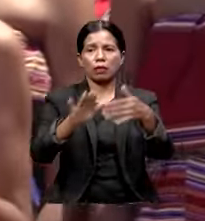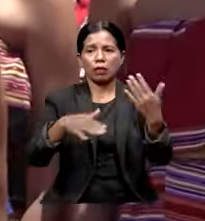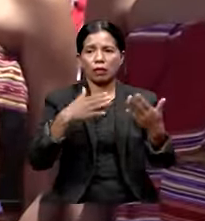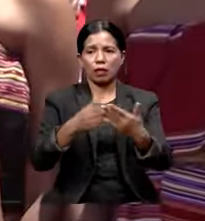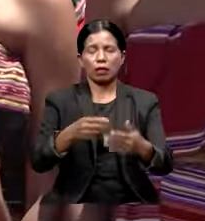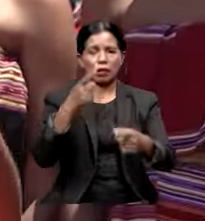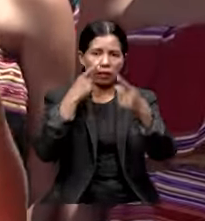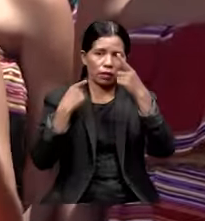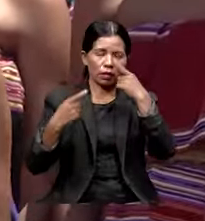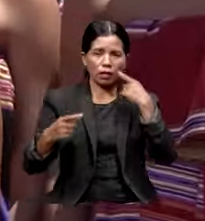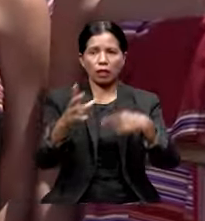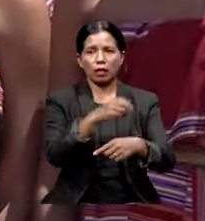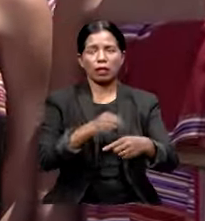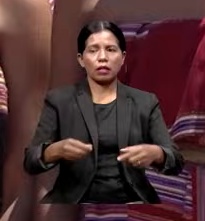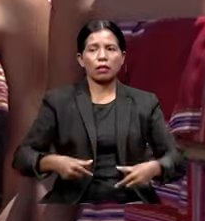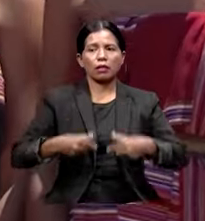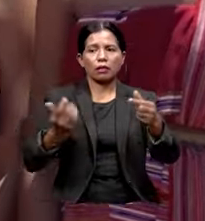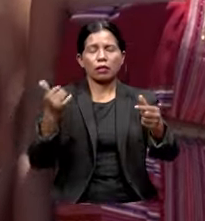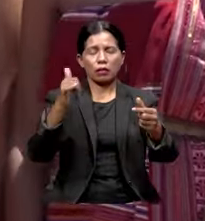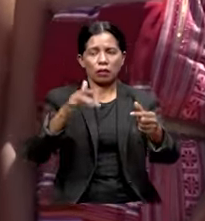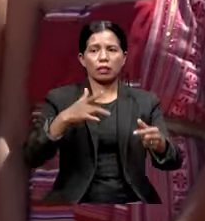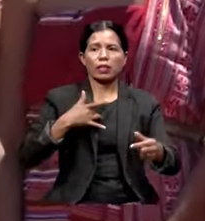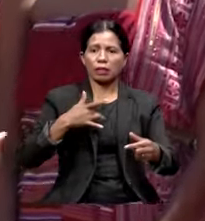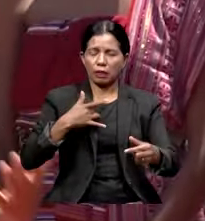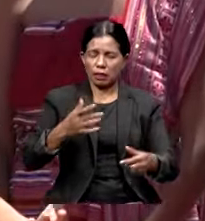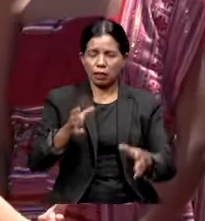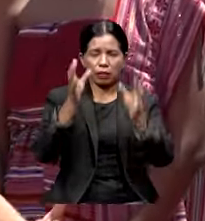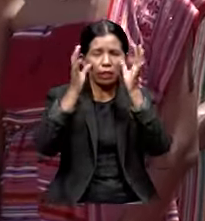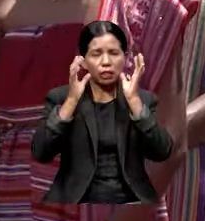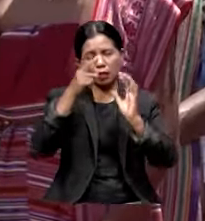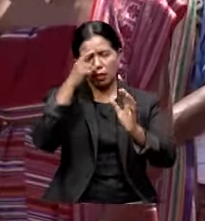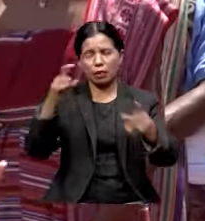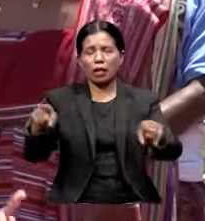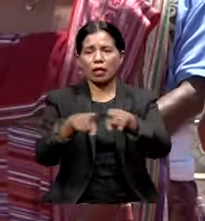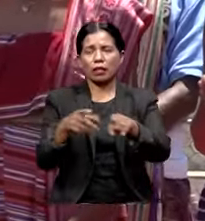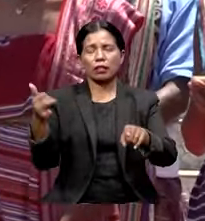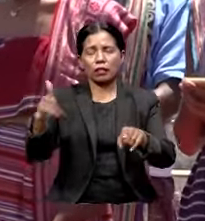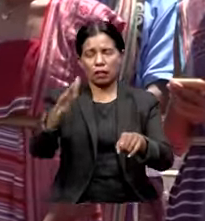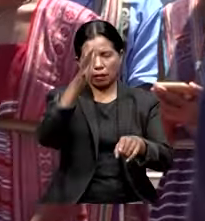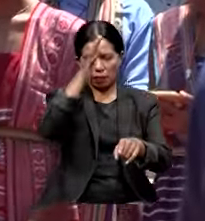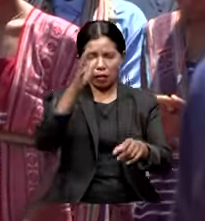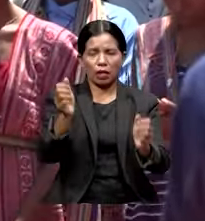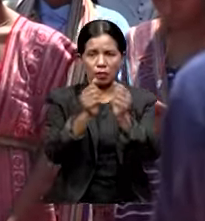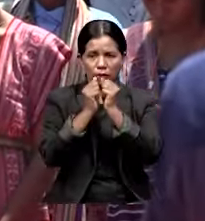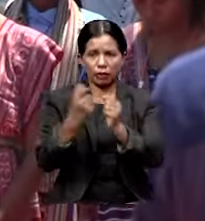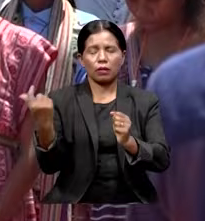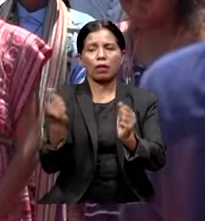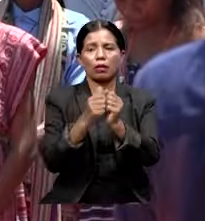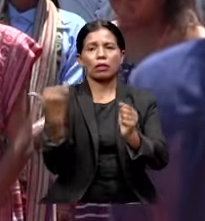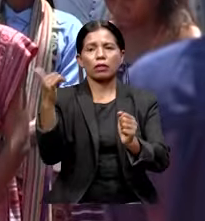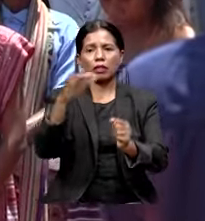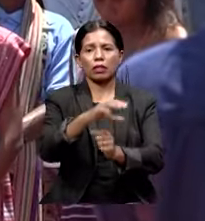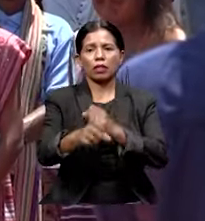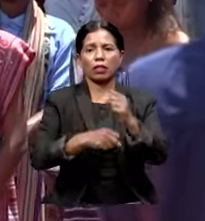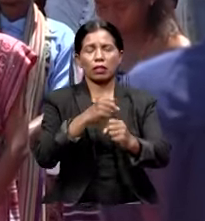hamono matawen o dia expressa sirania sentimento triste tambahanesan sirania ama nebe sempre hamutu kosira durante